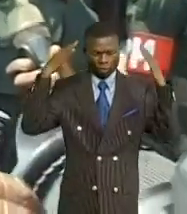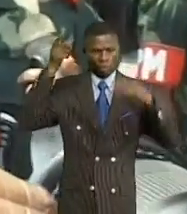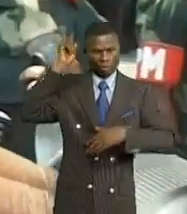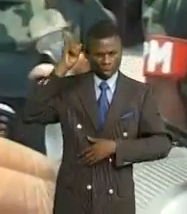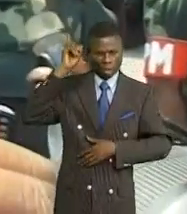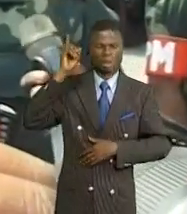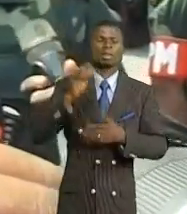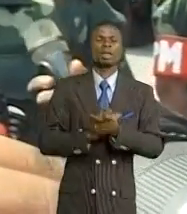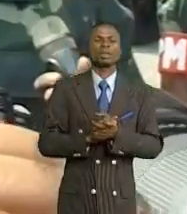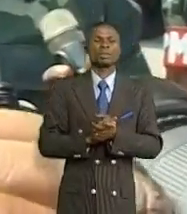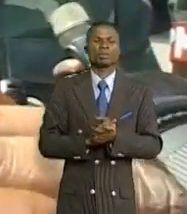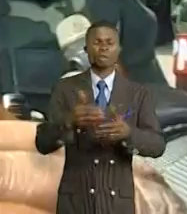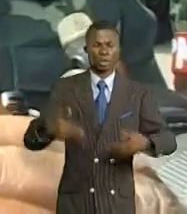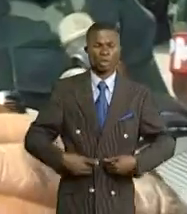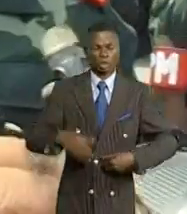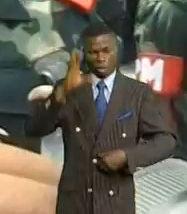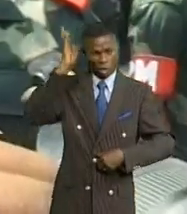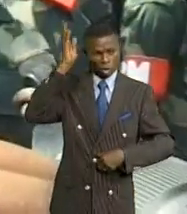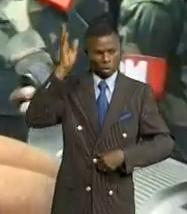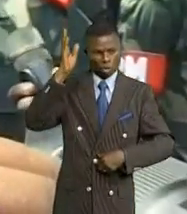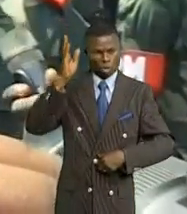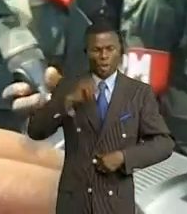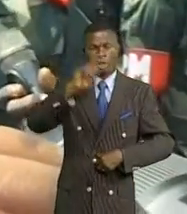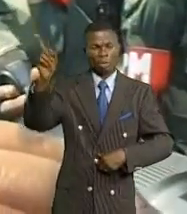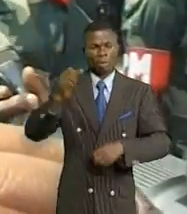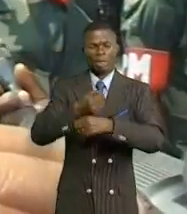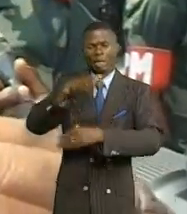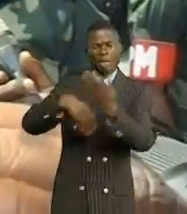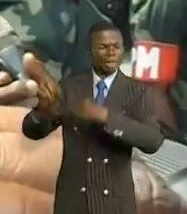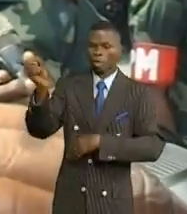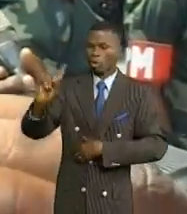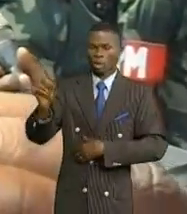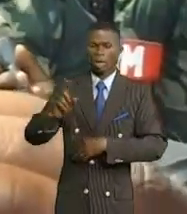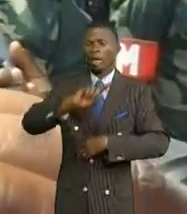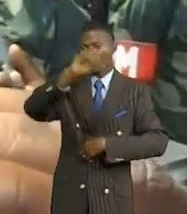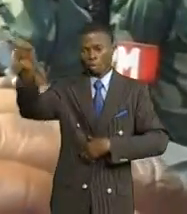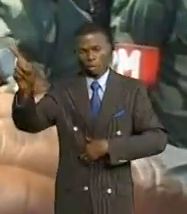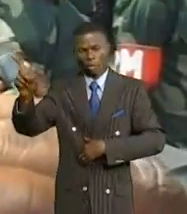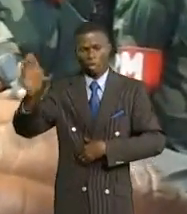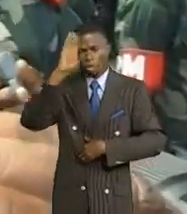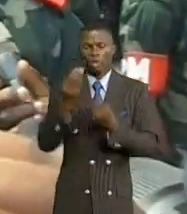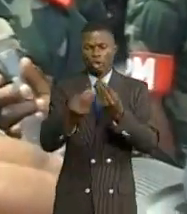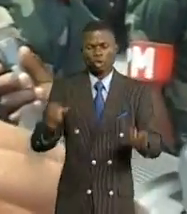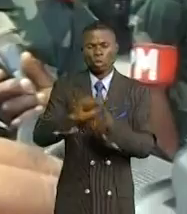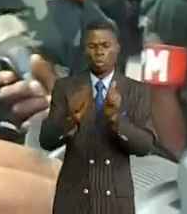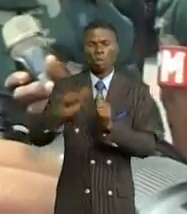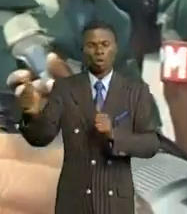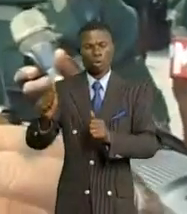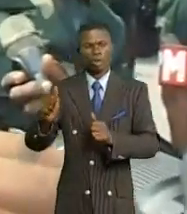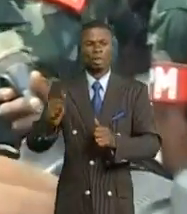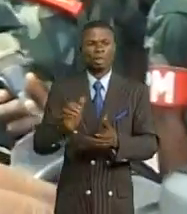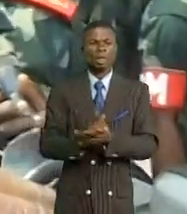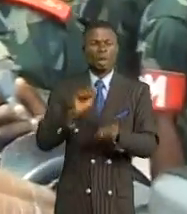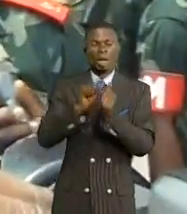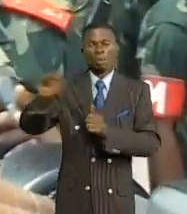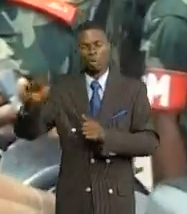préétabli. C'est-à-dire, ces jeunes, ils partaient non pas pour créer de problèmes, mais pour aller résoudre certains problèmes que nous avions. Leur